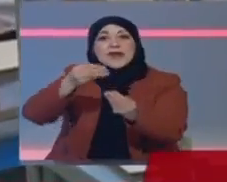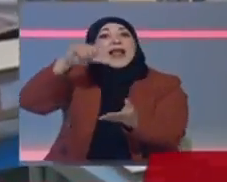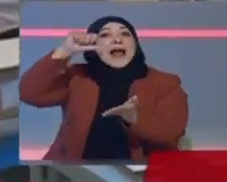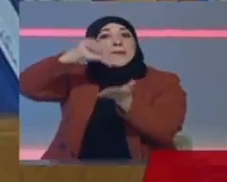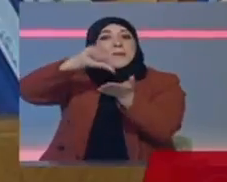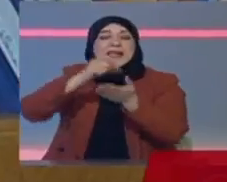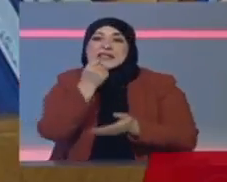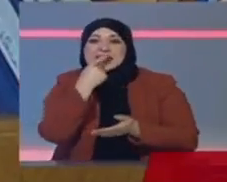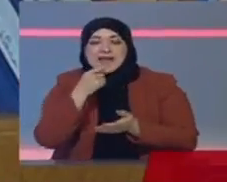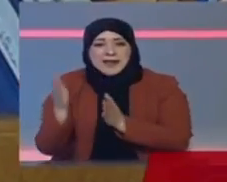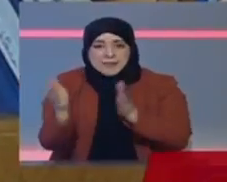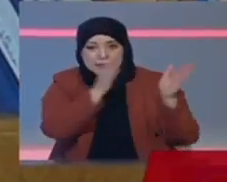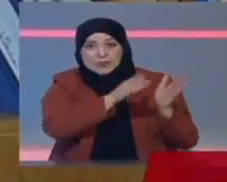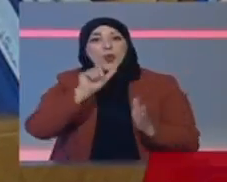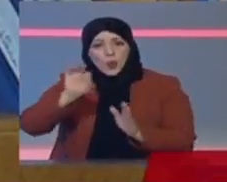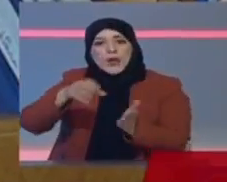والدواء